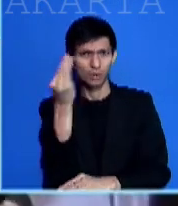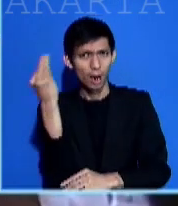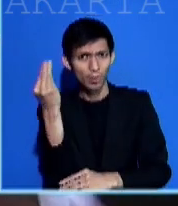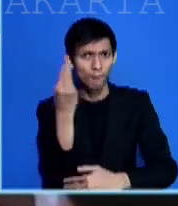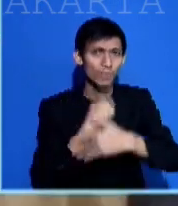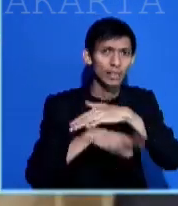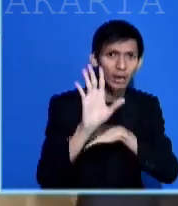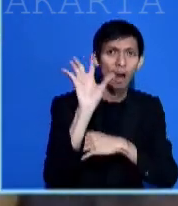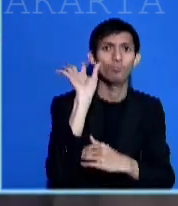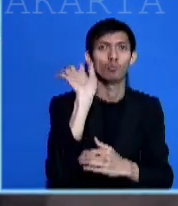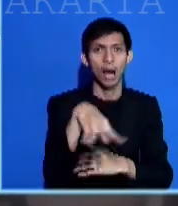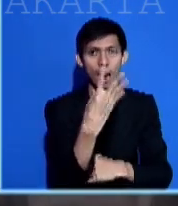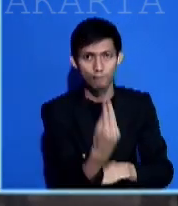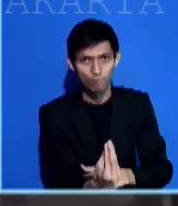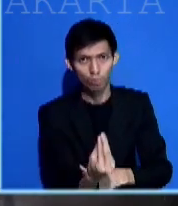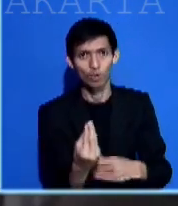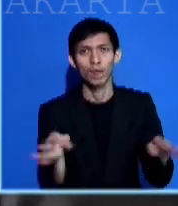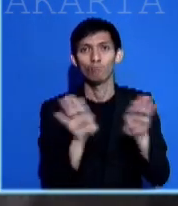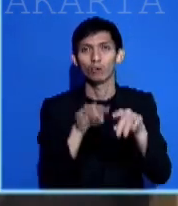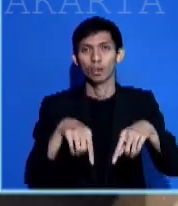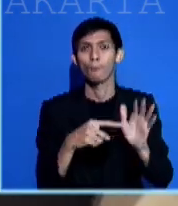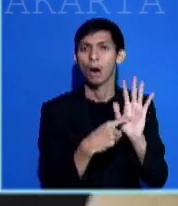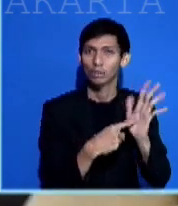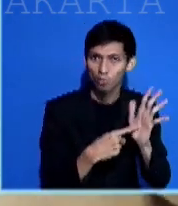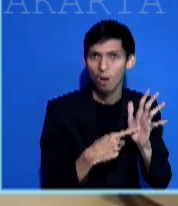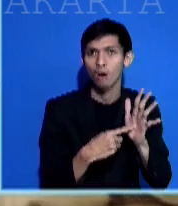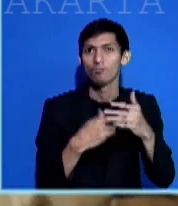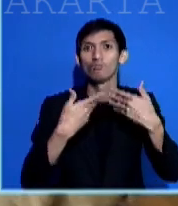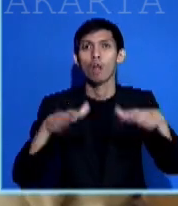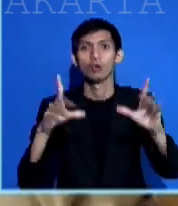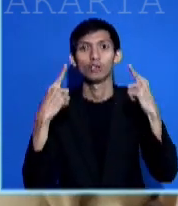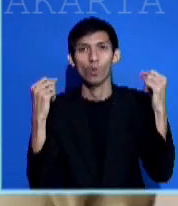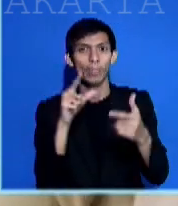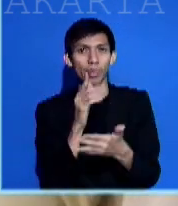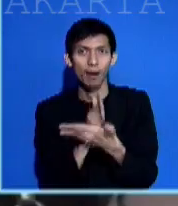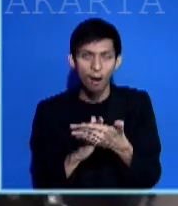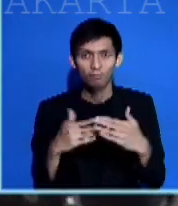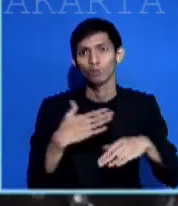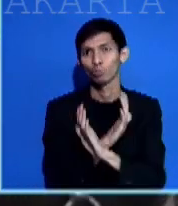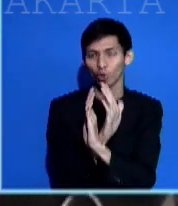halaman, terutama dari kalangan mahasiswa ke berbagai daerah di Jawa Tengah dan Jawa Timur.